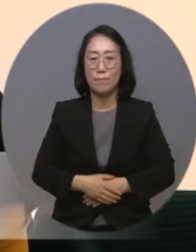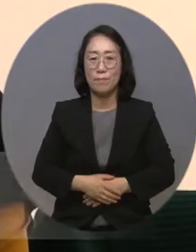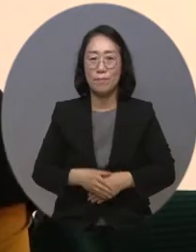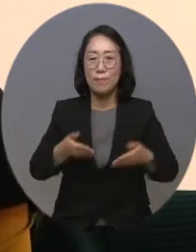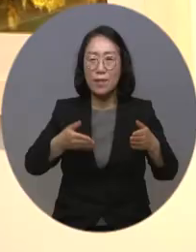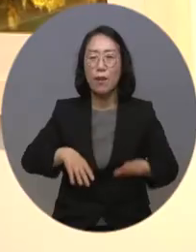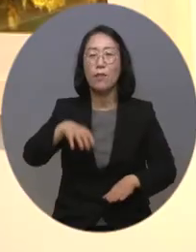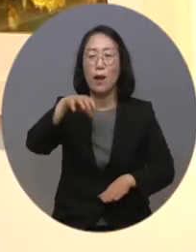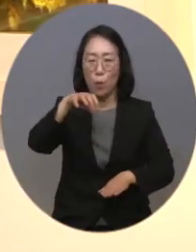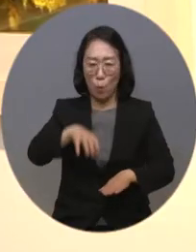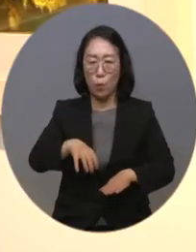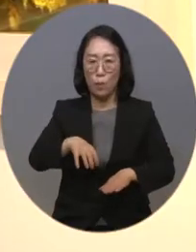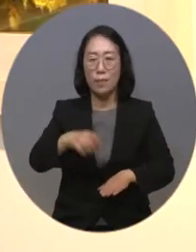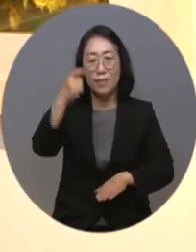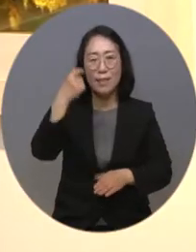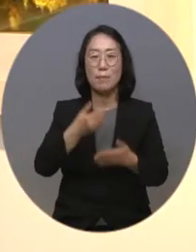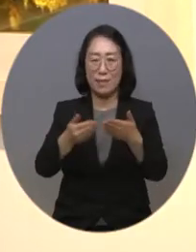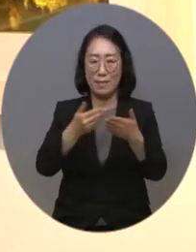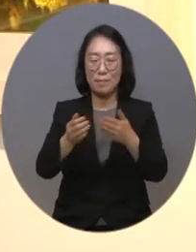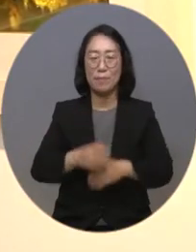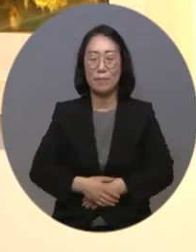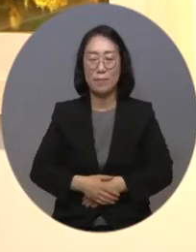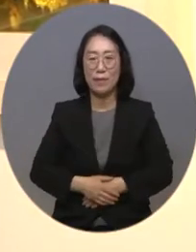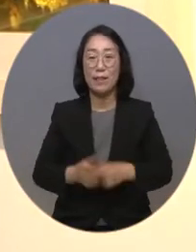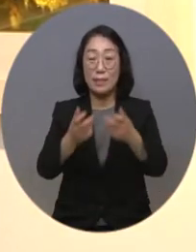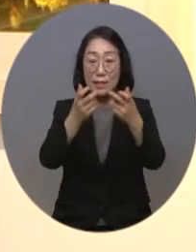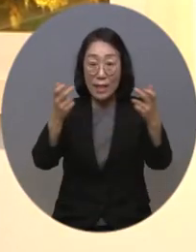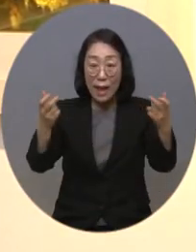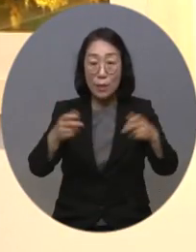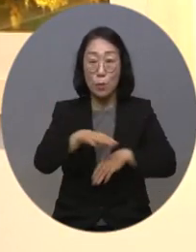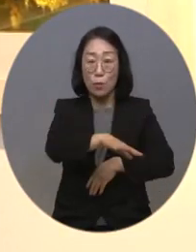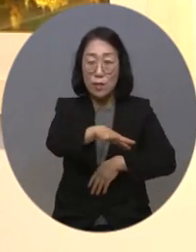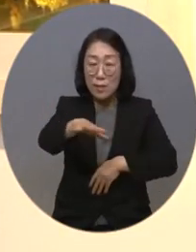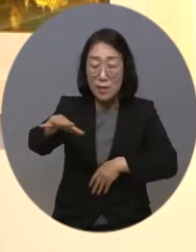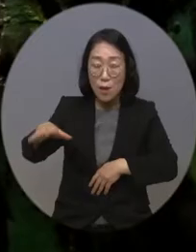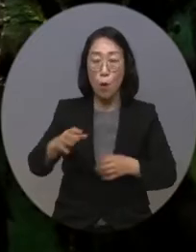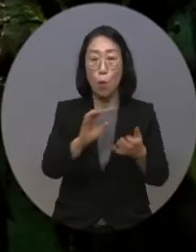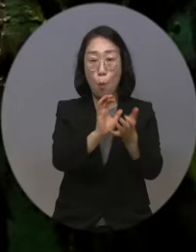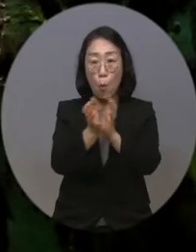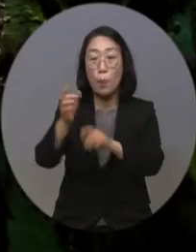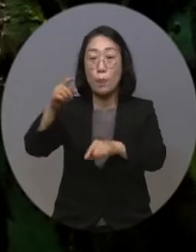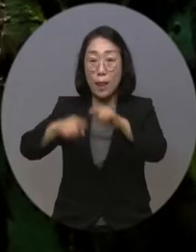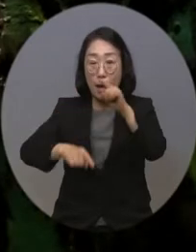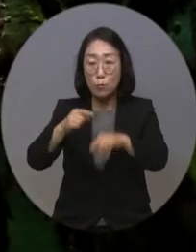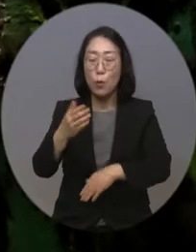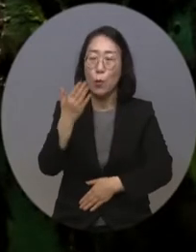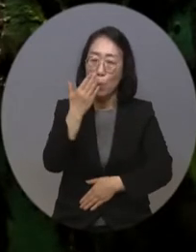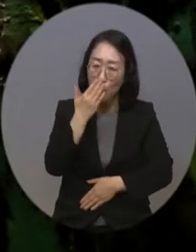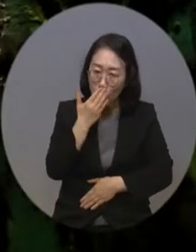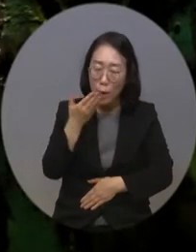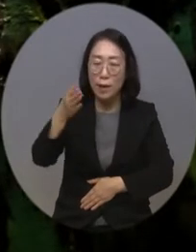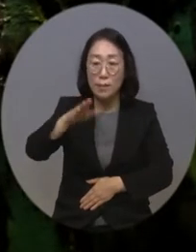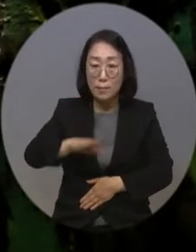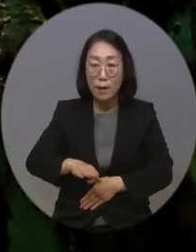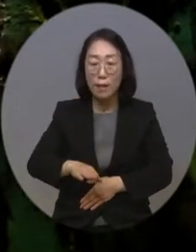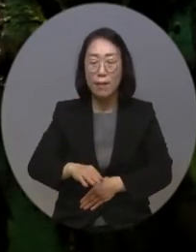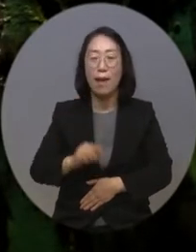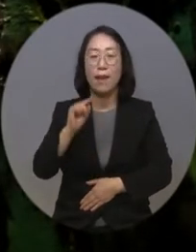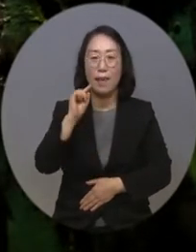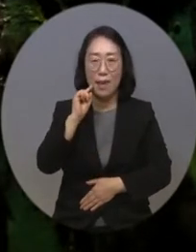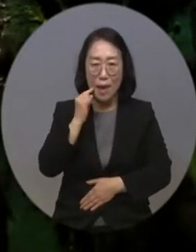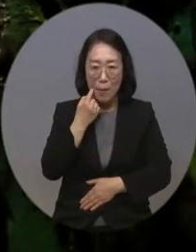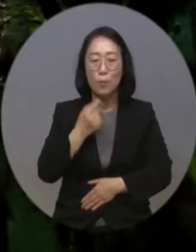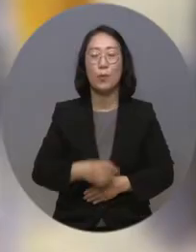고향이고 산과 들녘에 피어있는 꽃과 나무는 소박하지만 정겹고